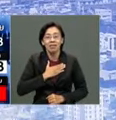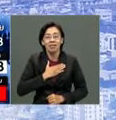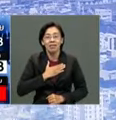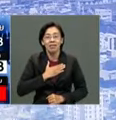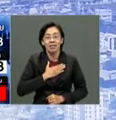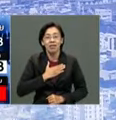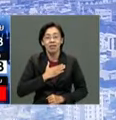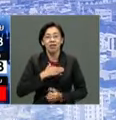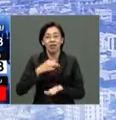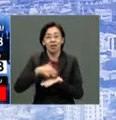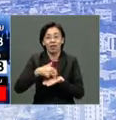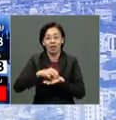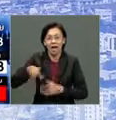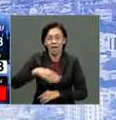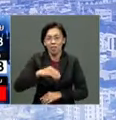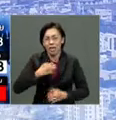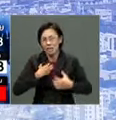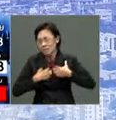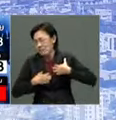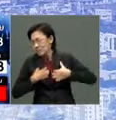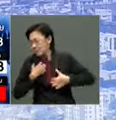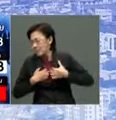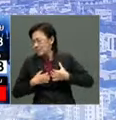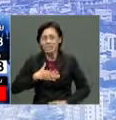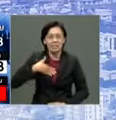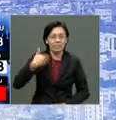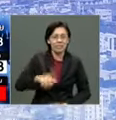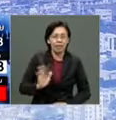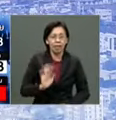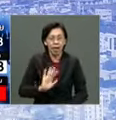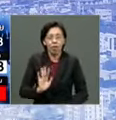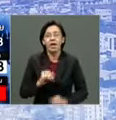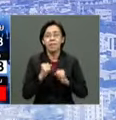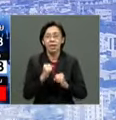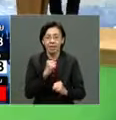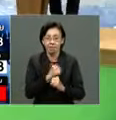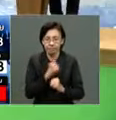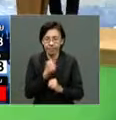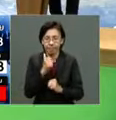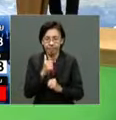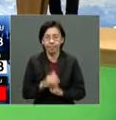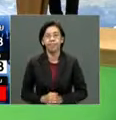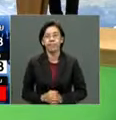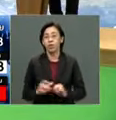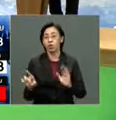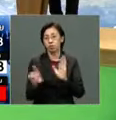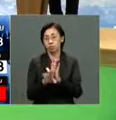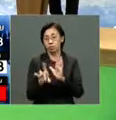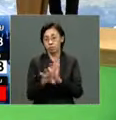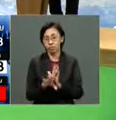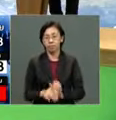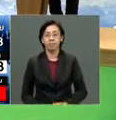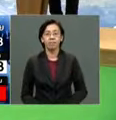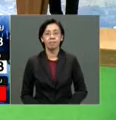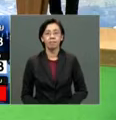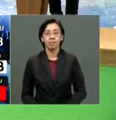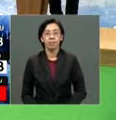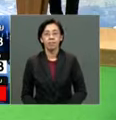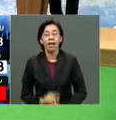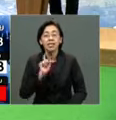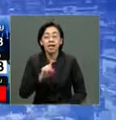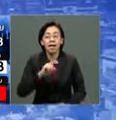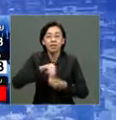ทำให้ท่านต้องทุกข์ร้อนนะครับอันนี้ก็เราจะพยายามทำให้ดีที่สุดครับครับ ครับคำถามสุดท้ายนะฮะสอบถามมาถึงธุรกิจส